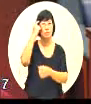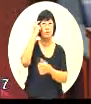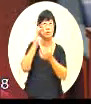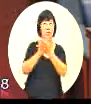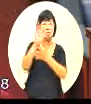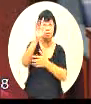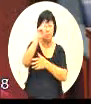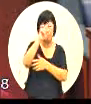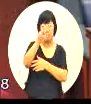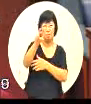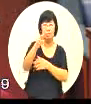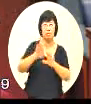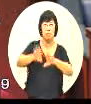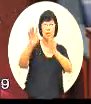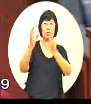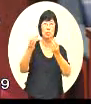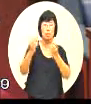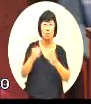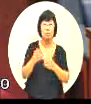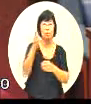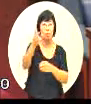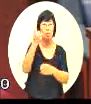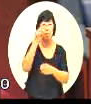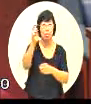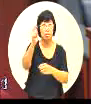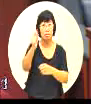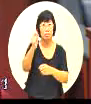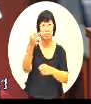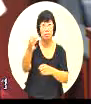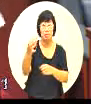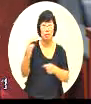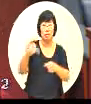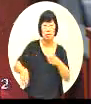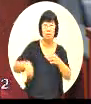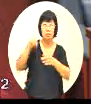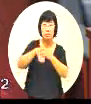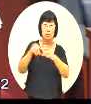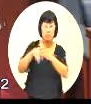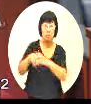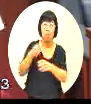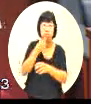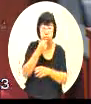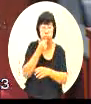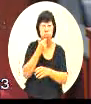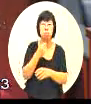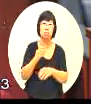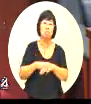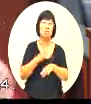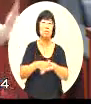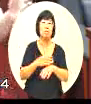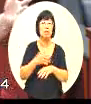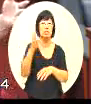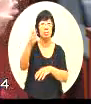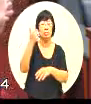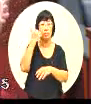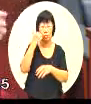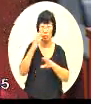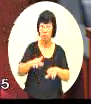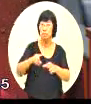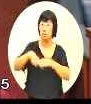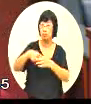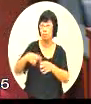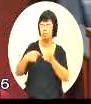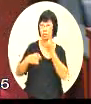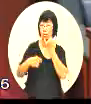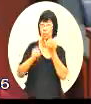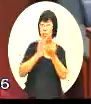续做资本投资吗？大概很难了、啊。哇，尊起烂，那么是赶快嘛，一旦用的用，然后给当碳硅锂，碳硅锂啊，我不要了。啊，所